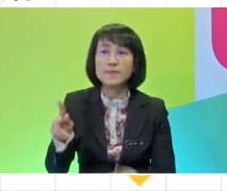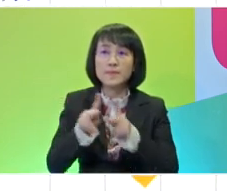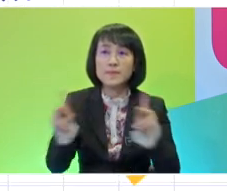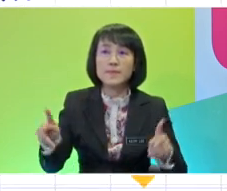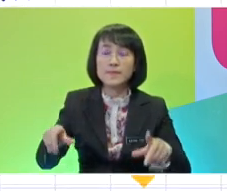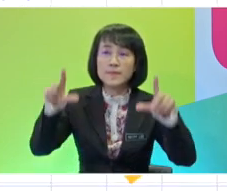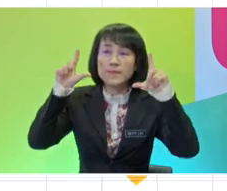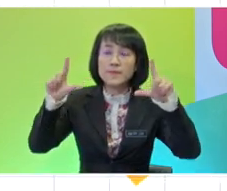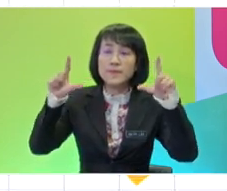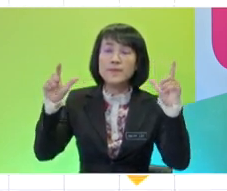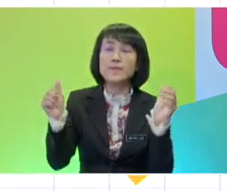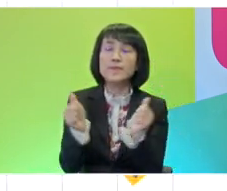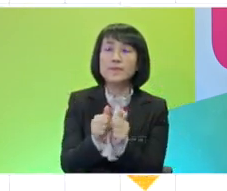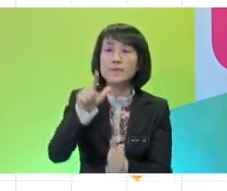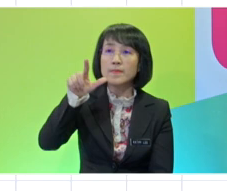ialah